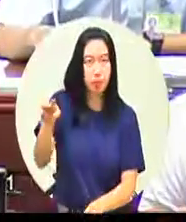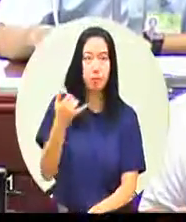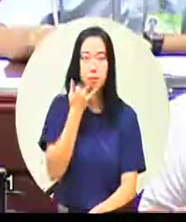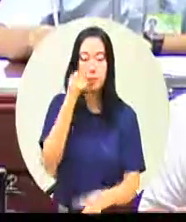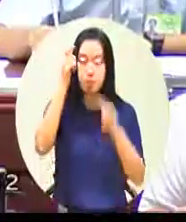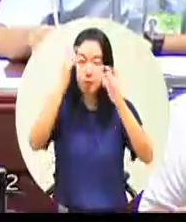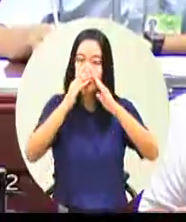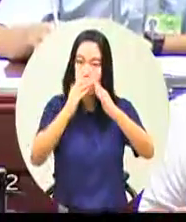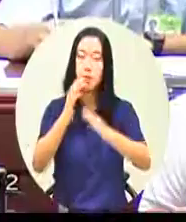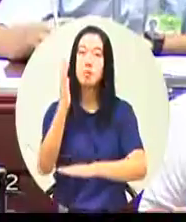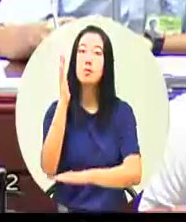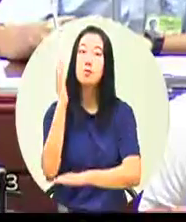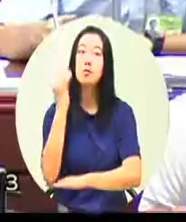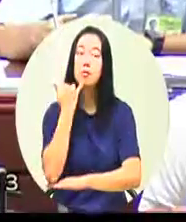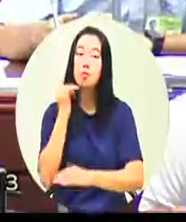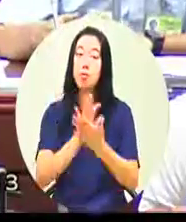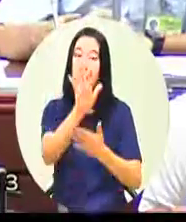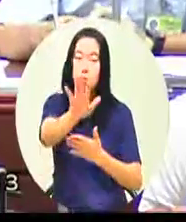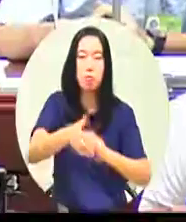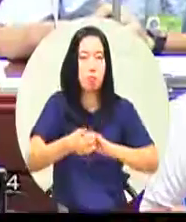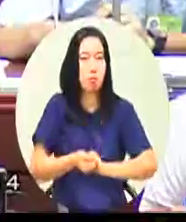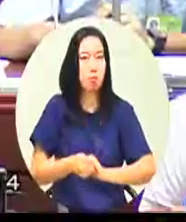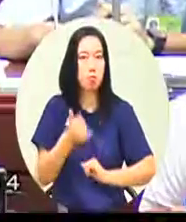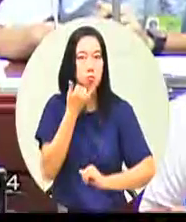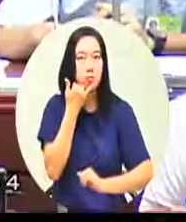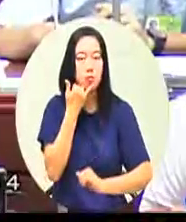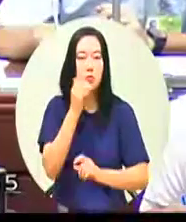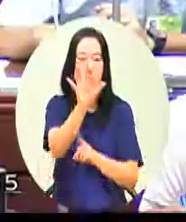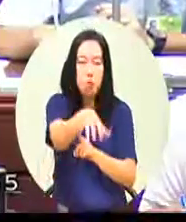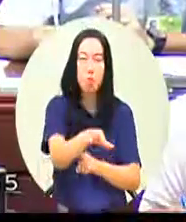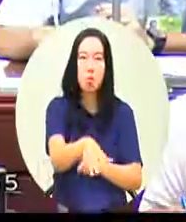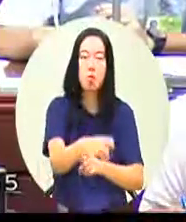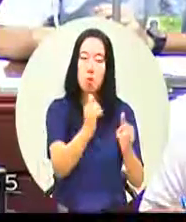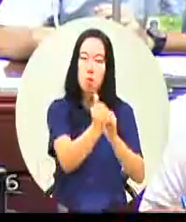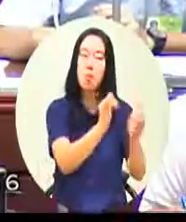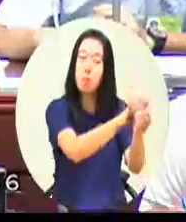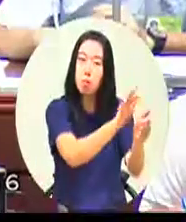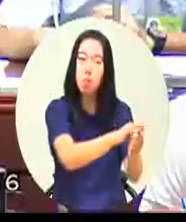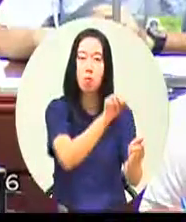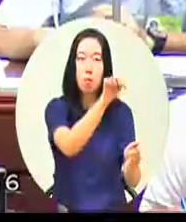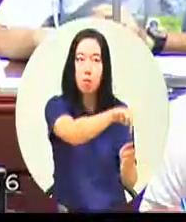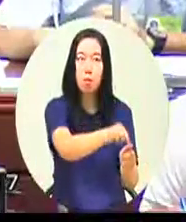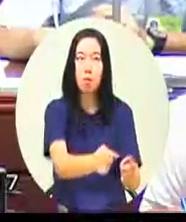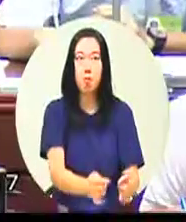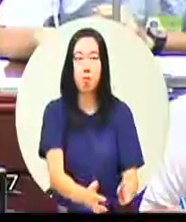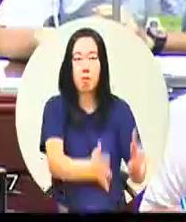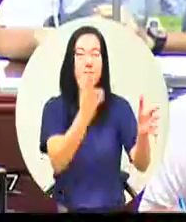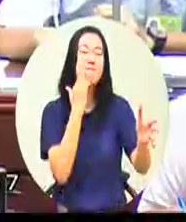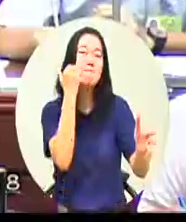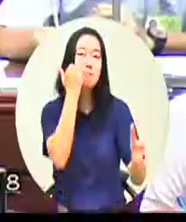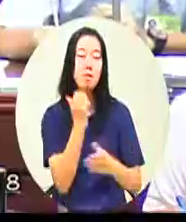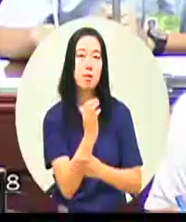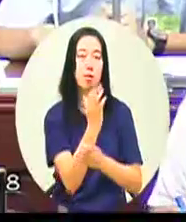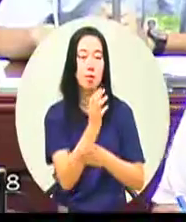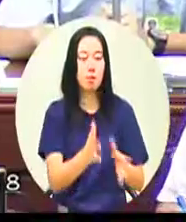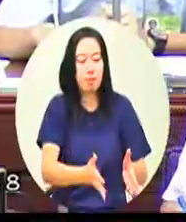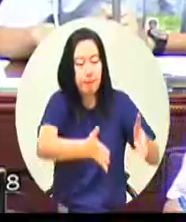雄市政府在这一方面呢，未来一定要协助我们农民来提供这种的建